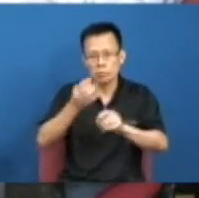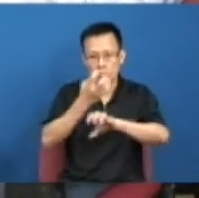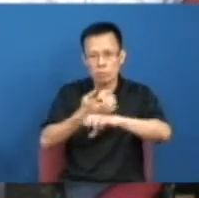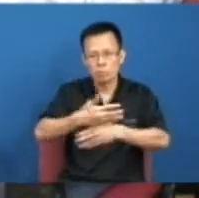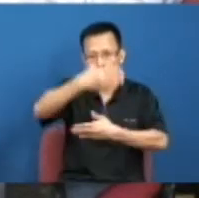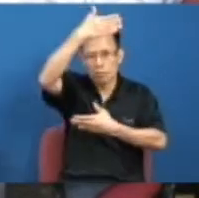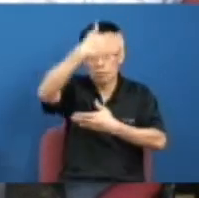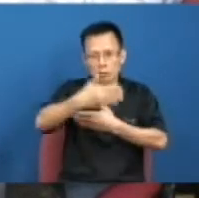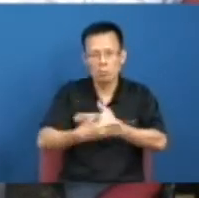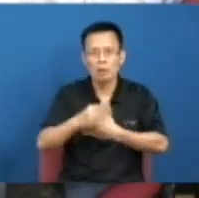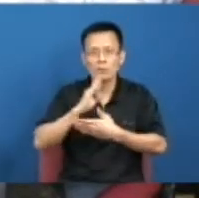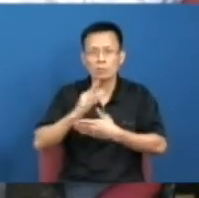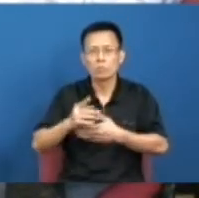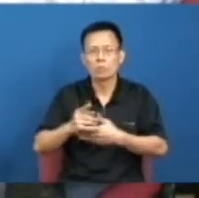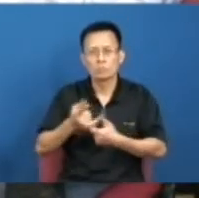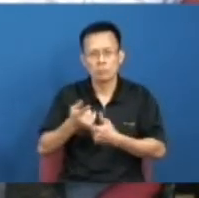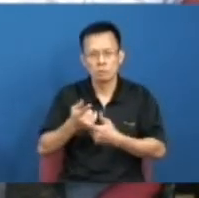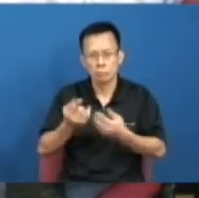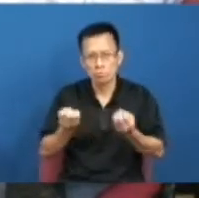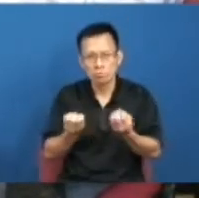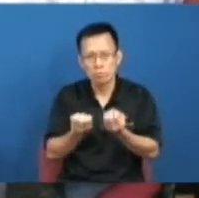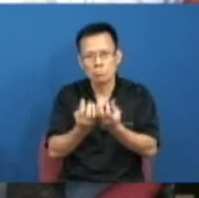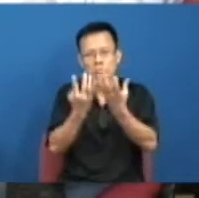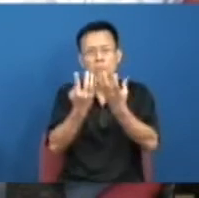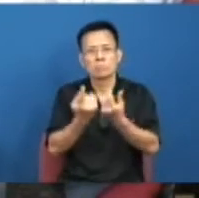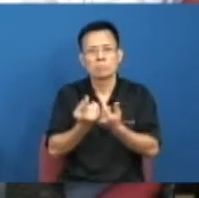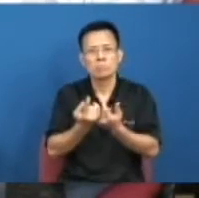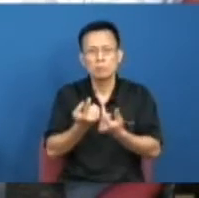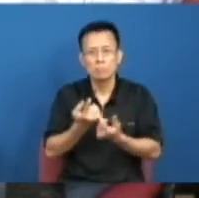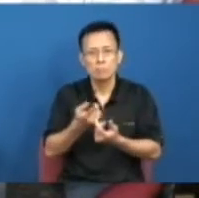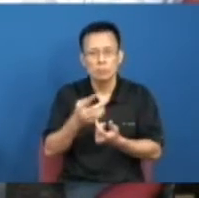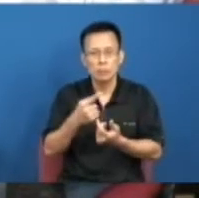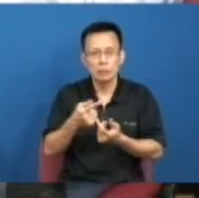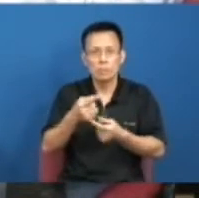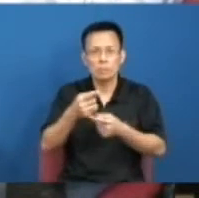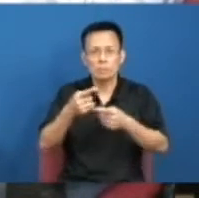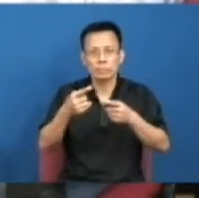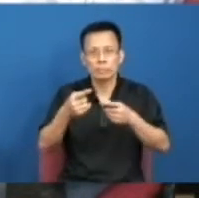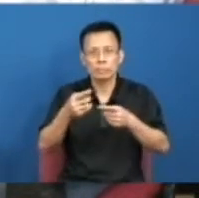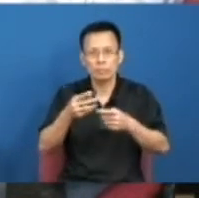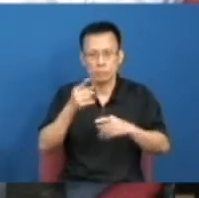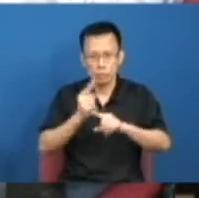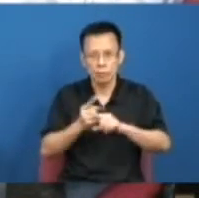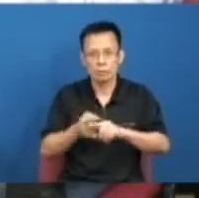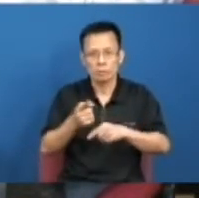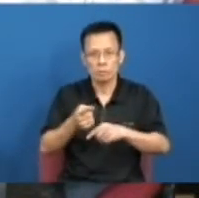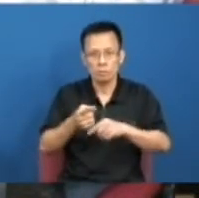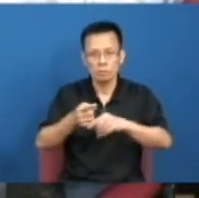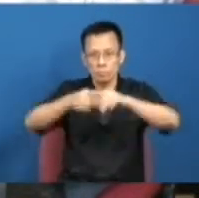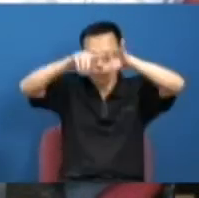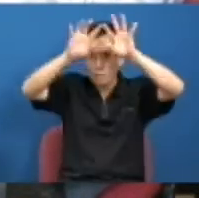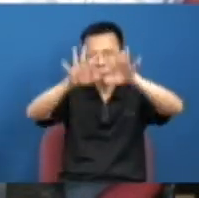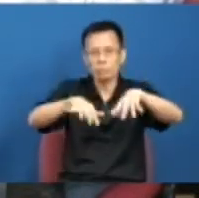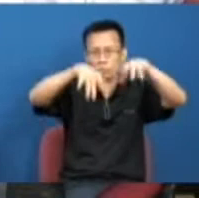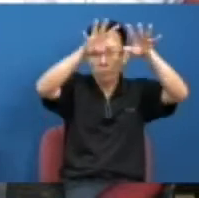時候，咁啱遇正，即係其實我諗做顧問都應該要俾 advice， 唔好係雨季啦，係咪啊？係 咯。 咁如果真係有面對大雨嘅時